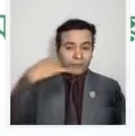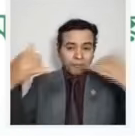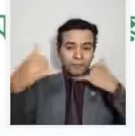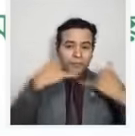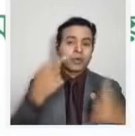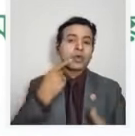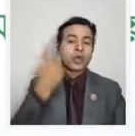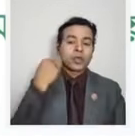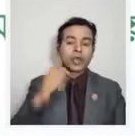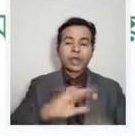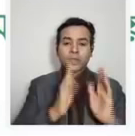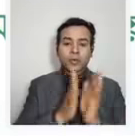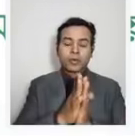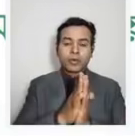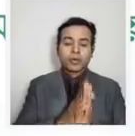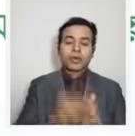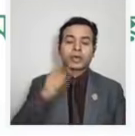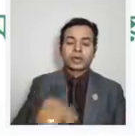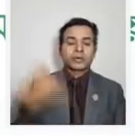3,06,067টি।